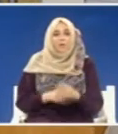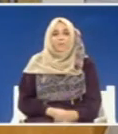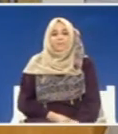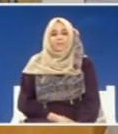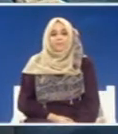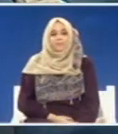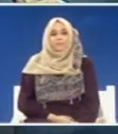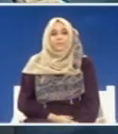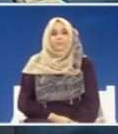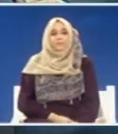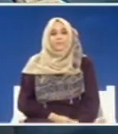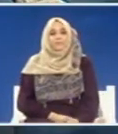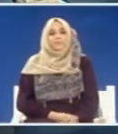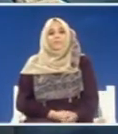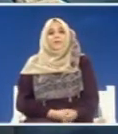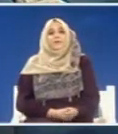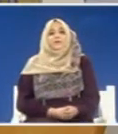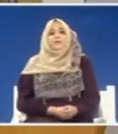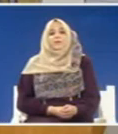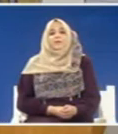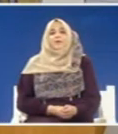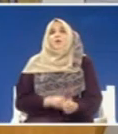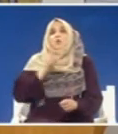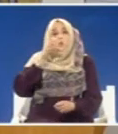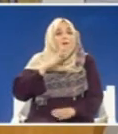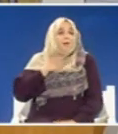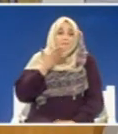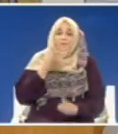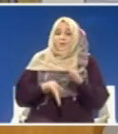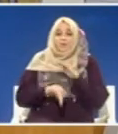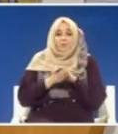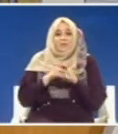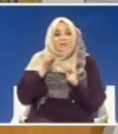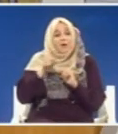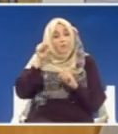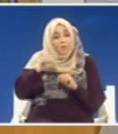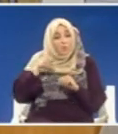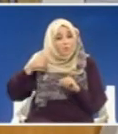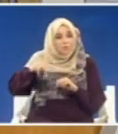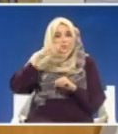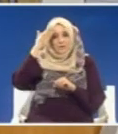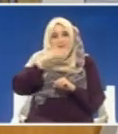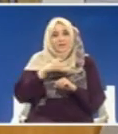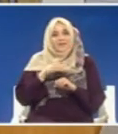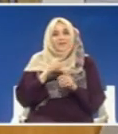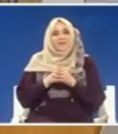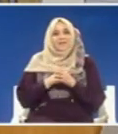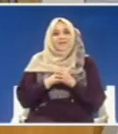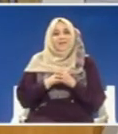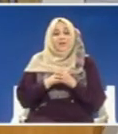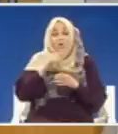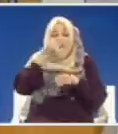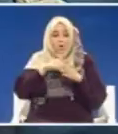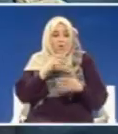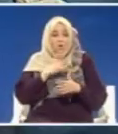أول مظاهر هذا الحب، الله تعالى أولا يحبنا، لازم يكون هذا يقين ومعتقد راسخ في